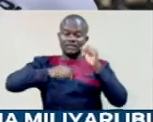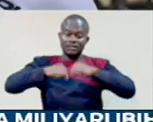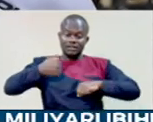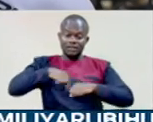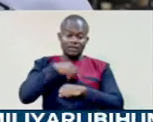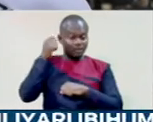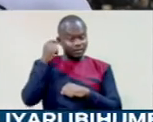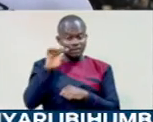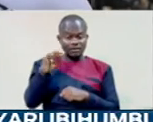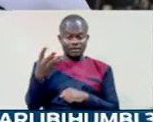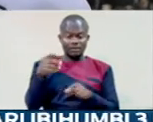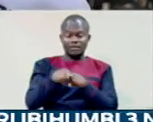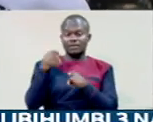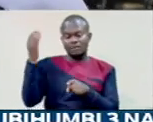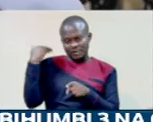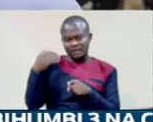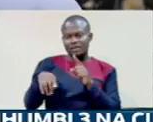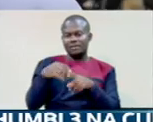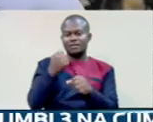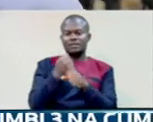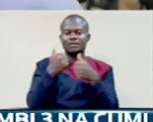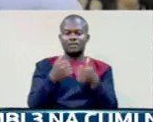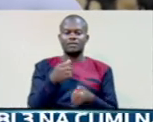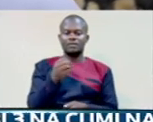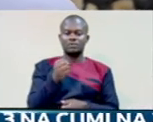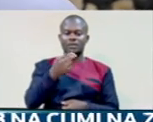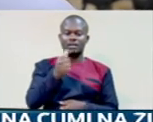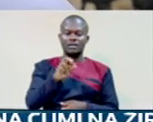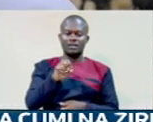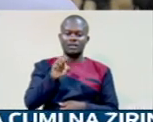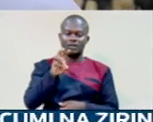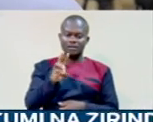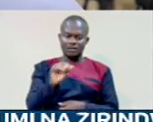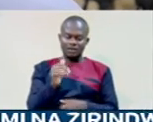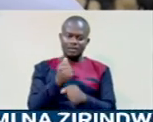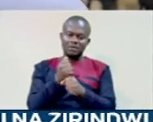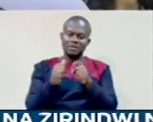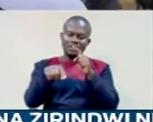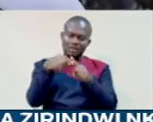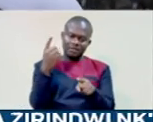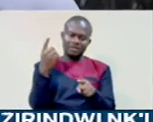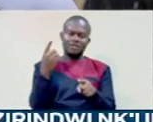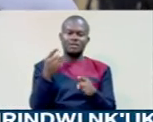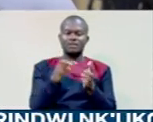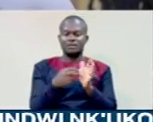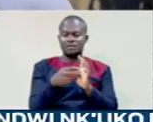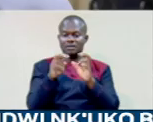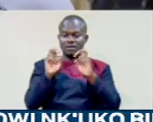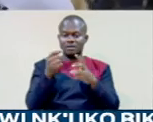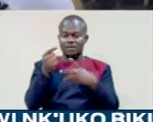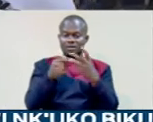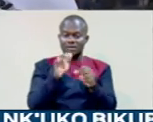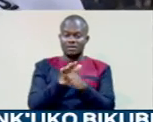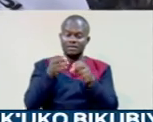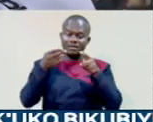Mbo wa kane nabwo narabikoze birampira mahara wikudusi yambara mayo jaune yarabikoze biramuhira. Nuvuga ngo ni ibintu bikunze